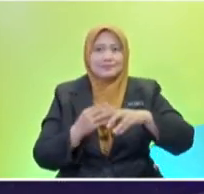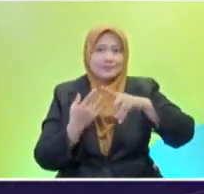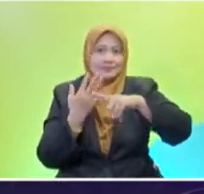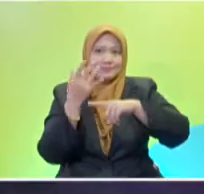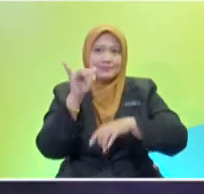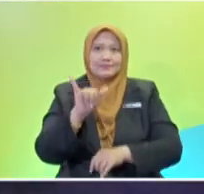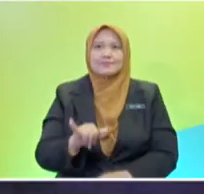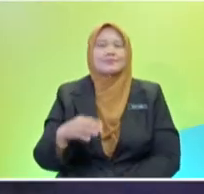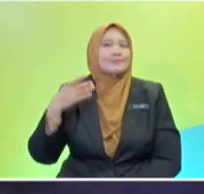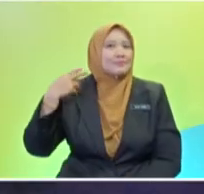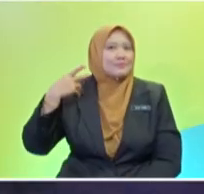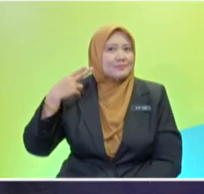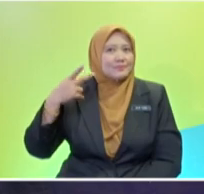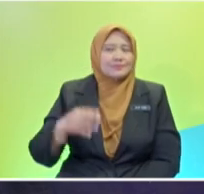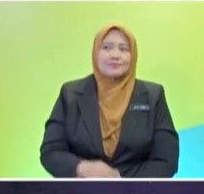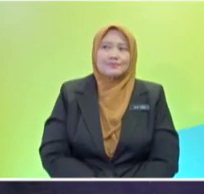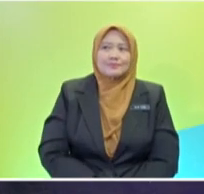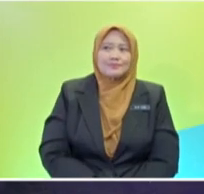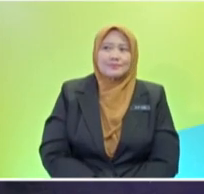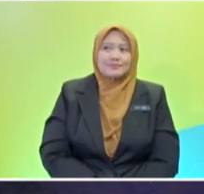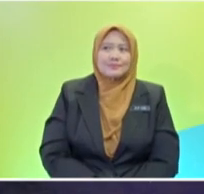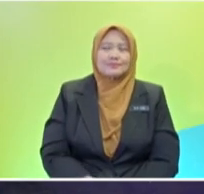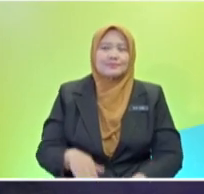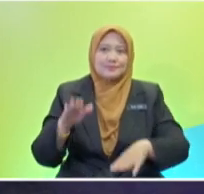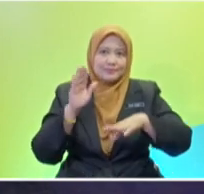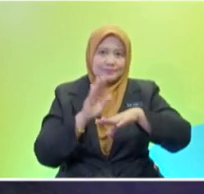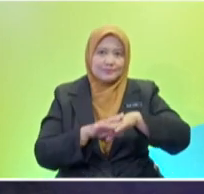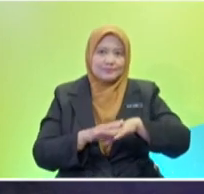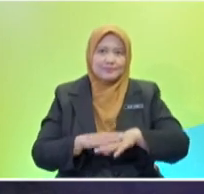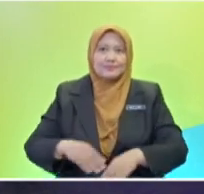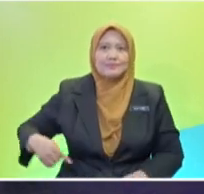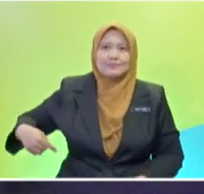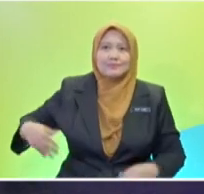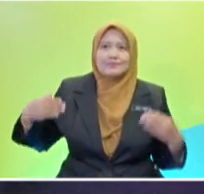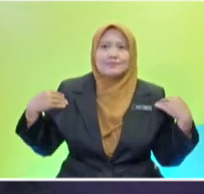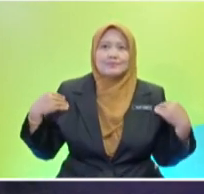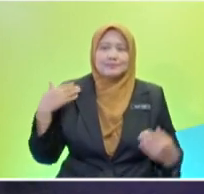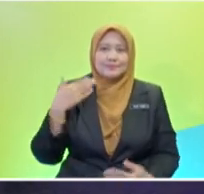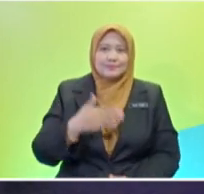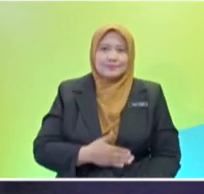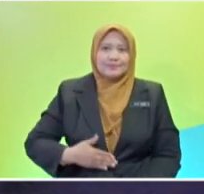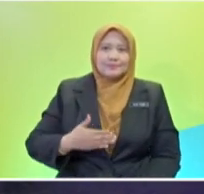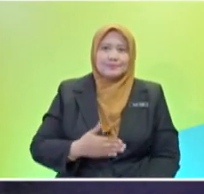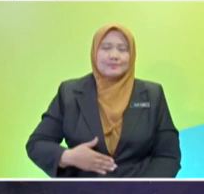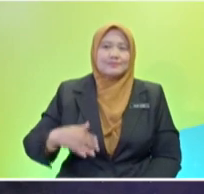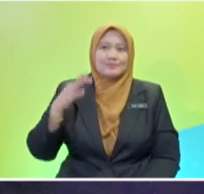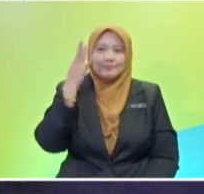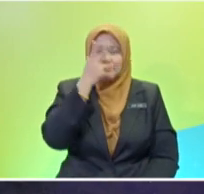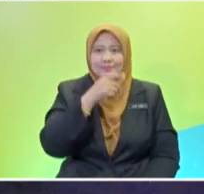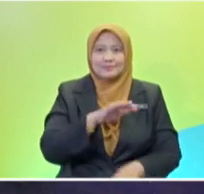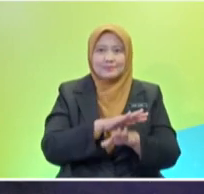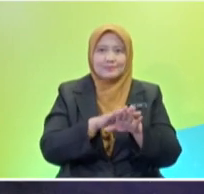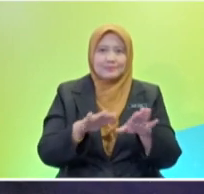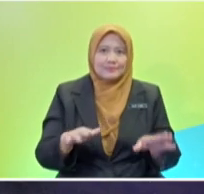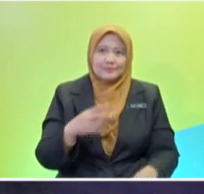lumpur rumput yang hijau atas pinggang ada perut-perut cantik